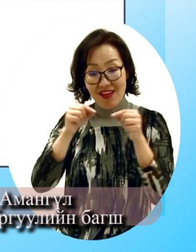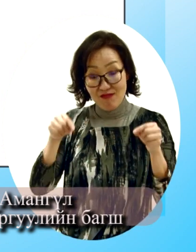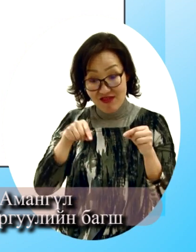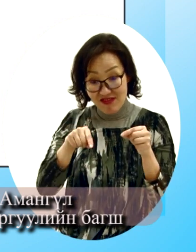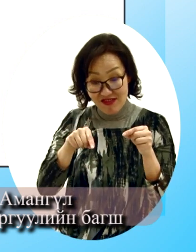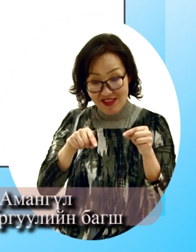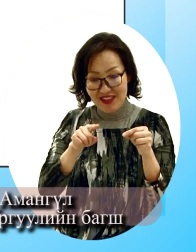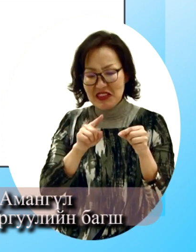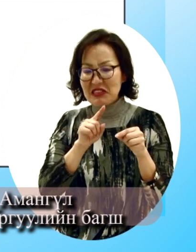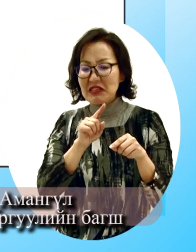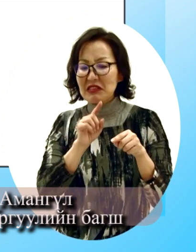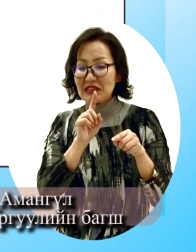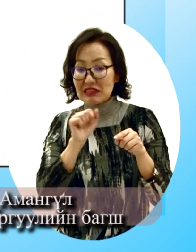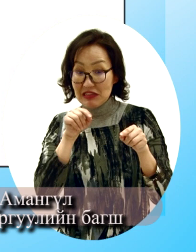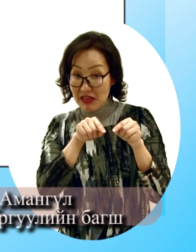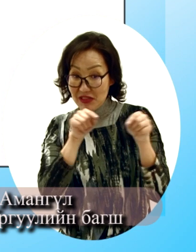сыйлайсың. Есеп